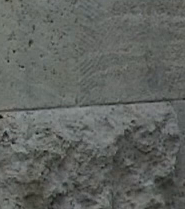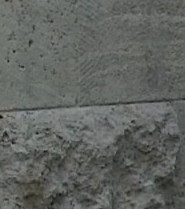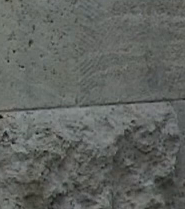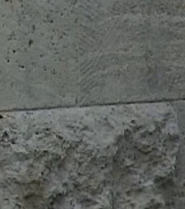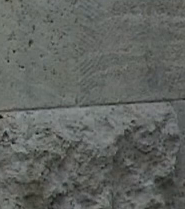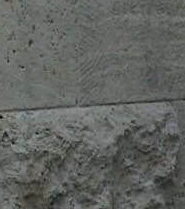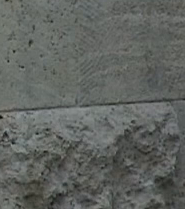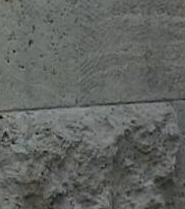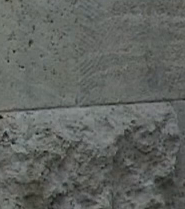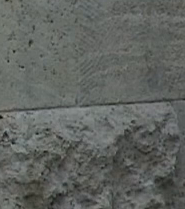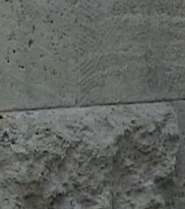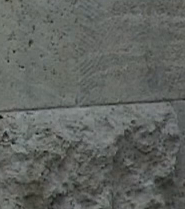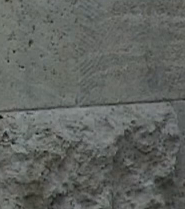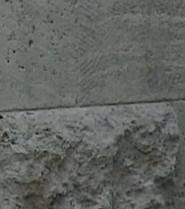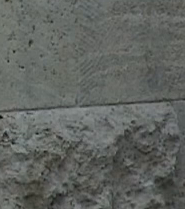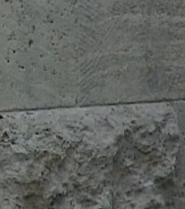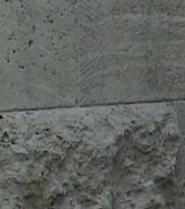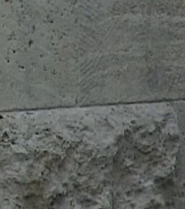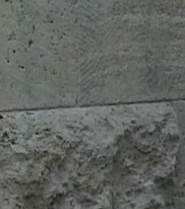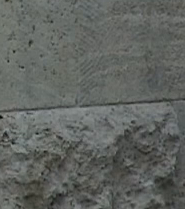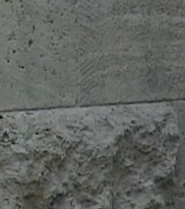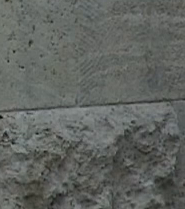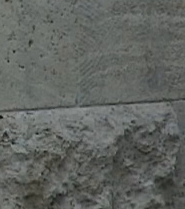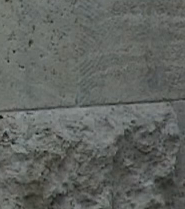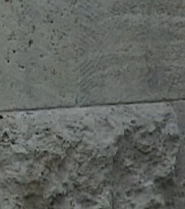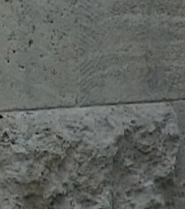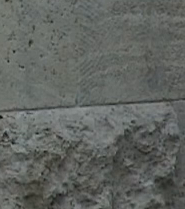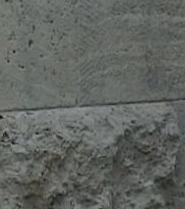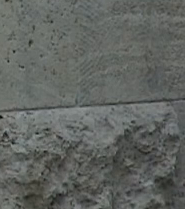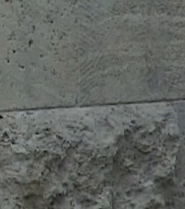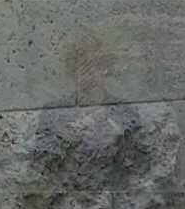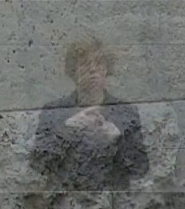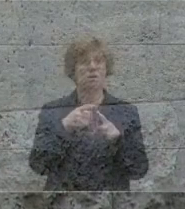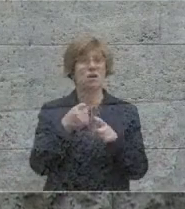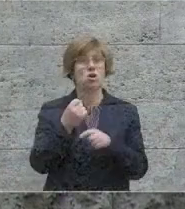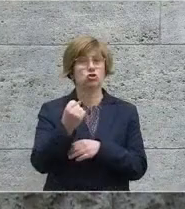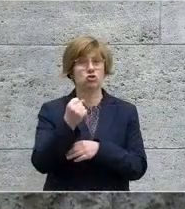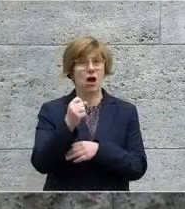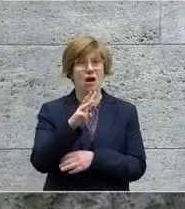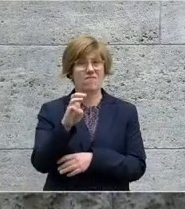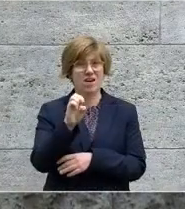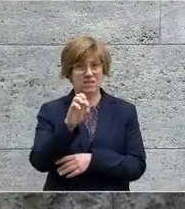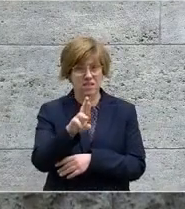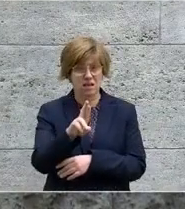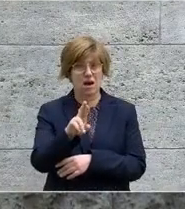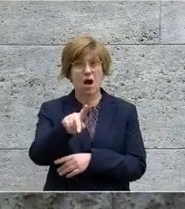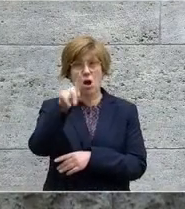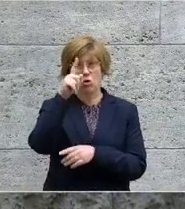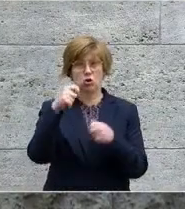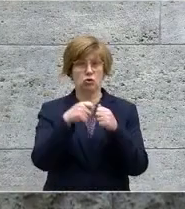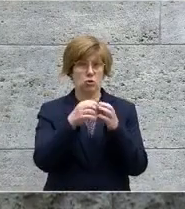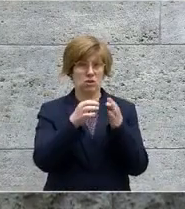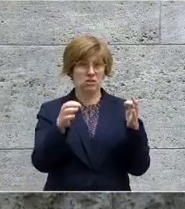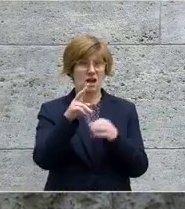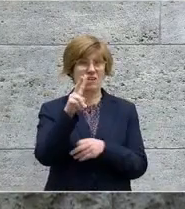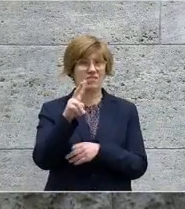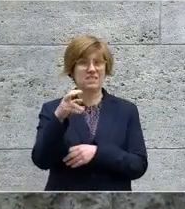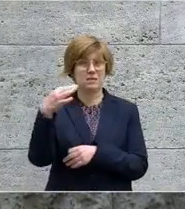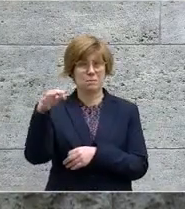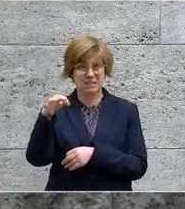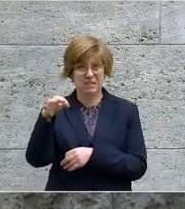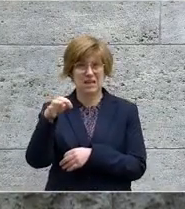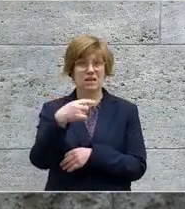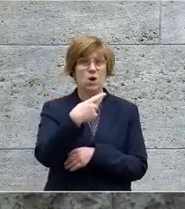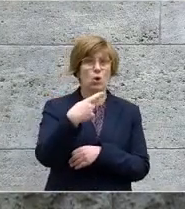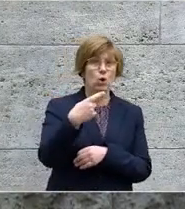weitere Mitglieder der Bundesregierung die Bundesministerin Lemke und Stark-Watzinger, für den Deutschen Bundestag die